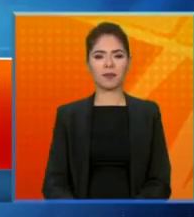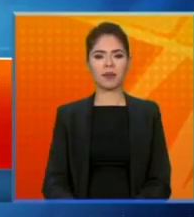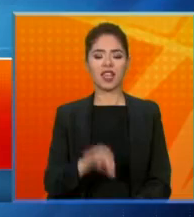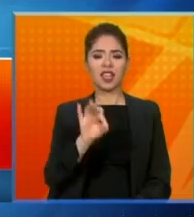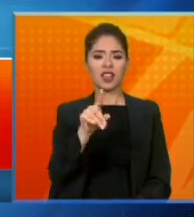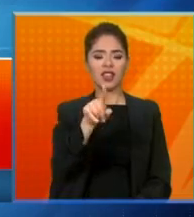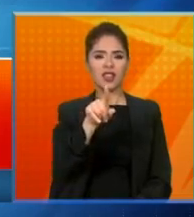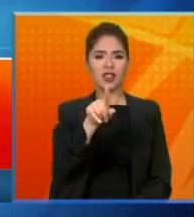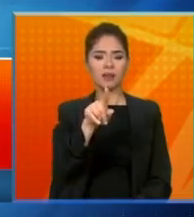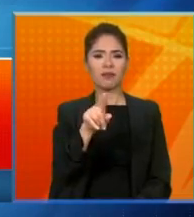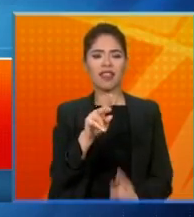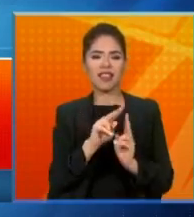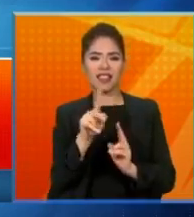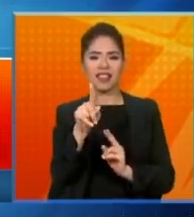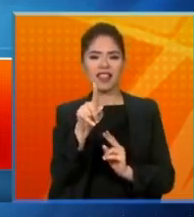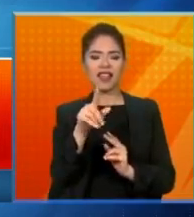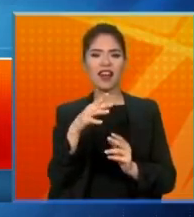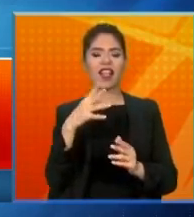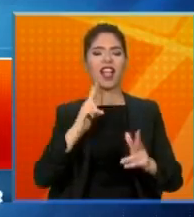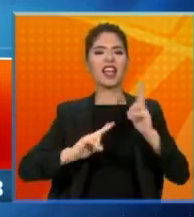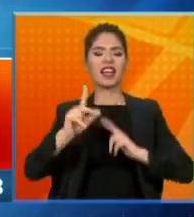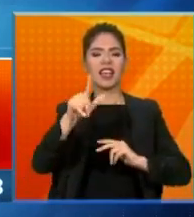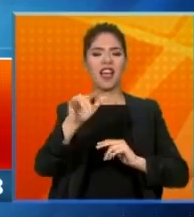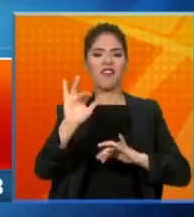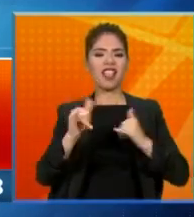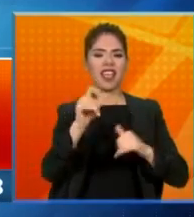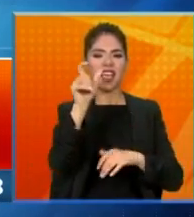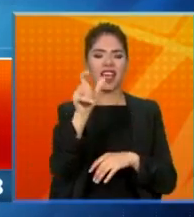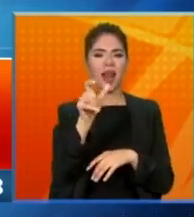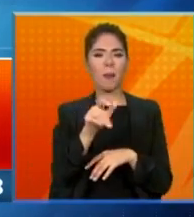Şimdi ise sırada kostümlü haylazlar var.